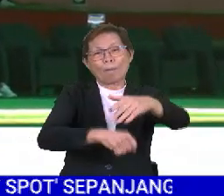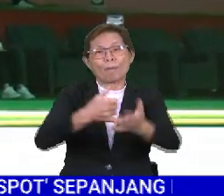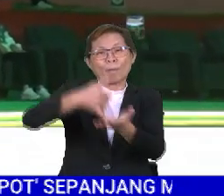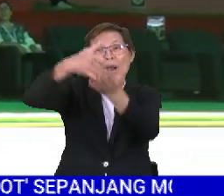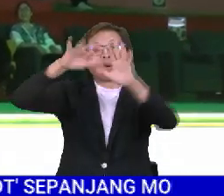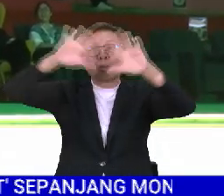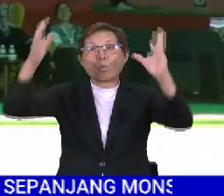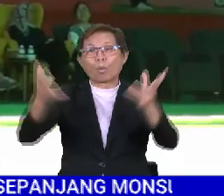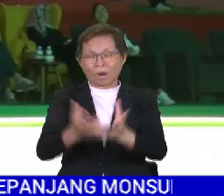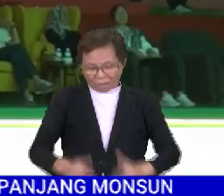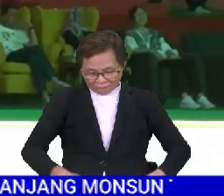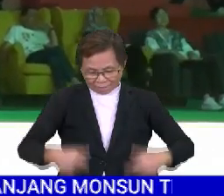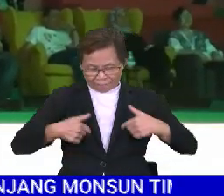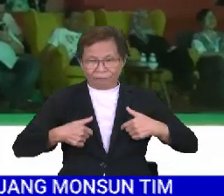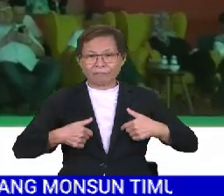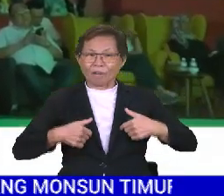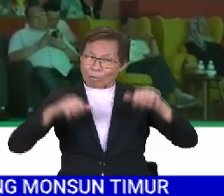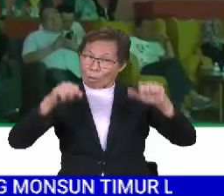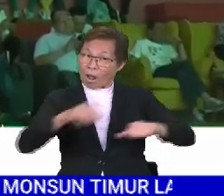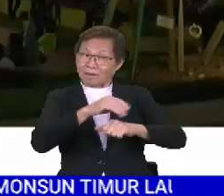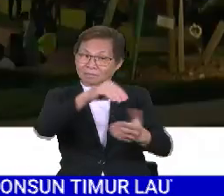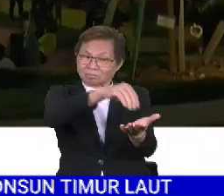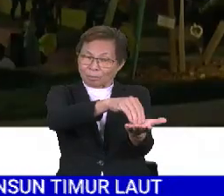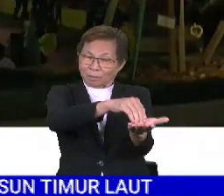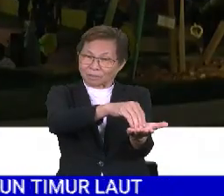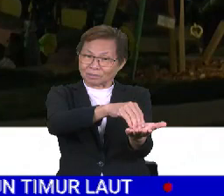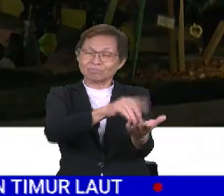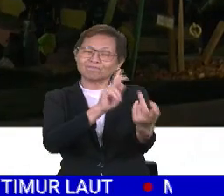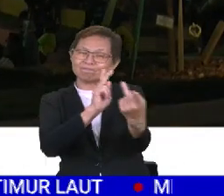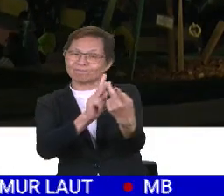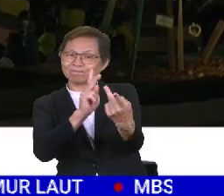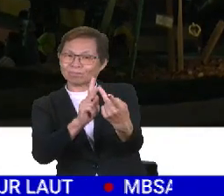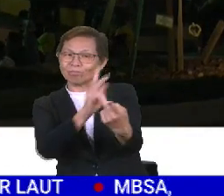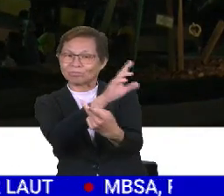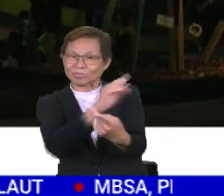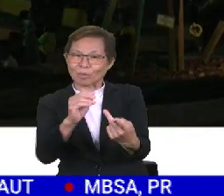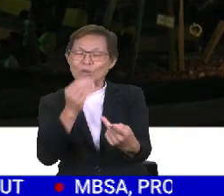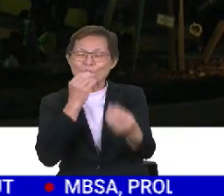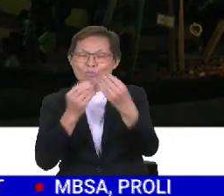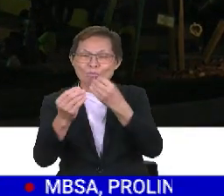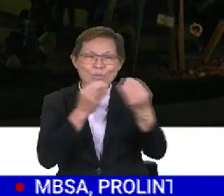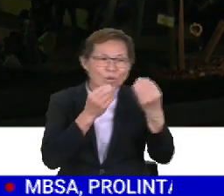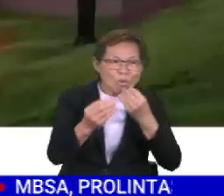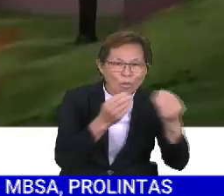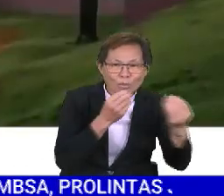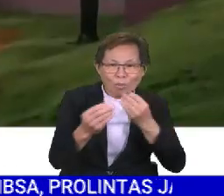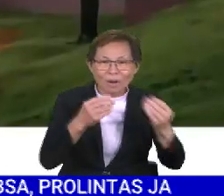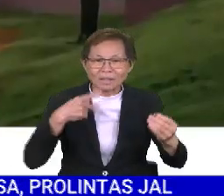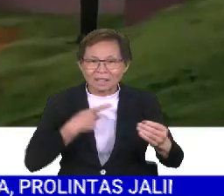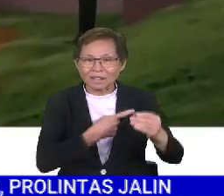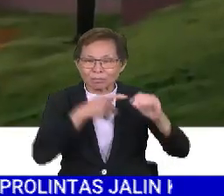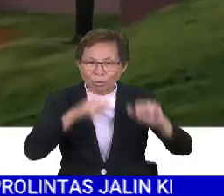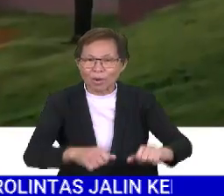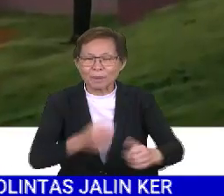langsung dan juga tempat yang sesuai dan makanan-makanan yang kita